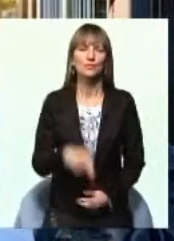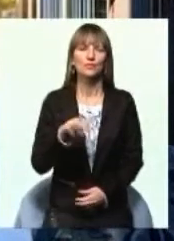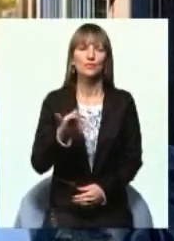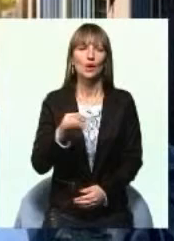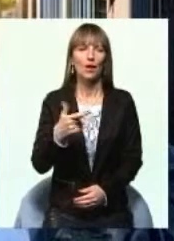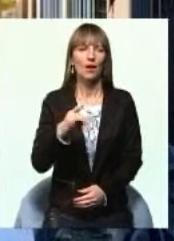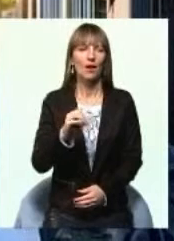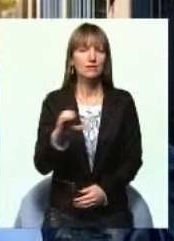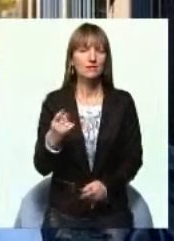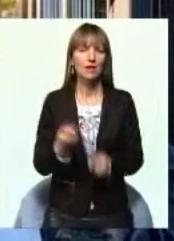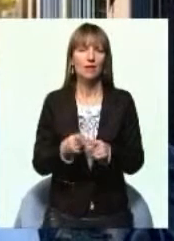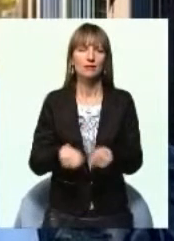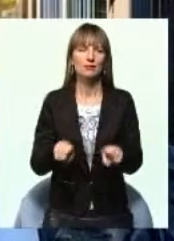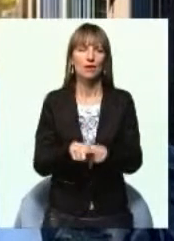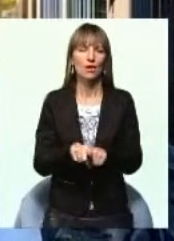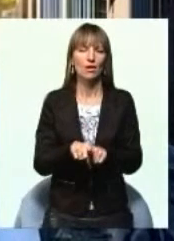Прогрес – це таке, як…